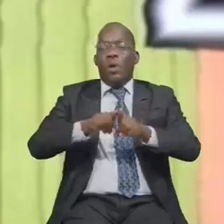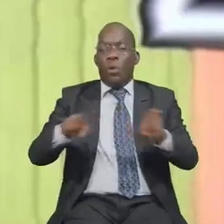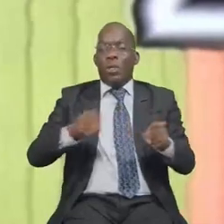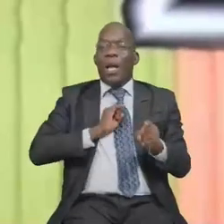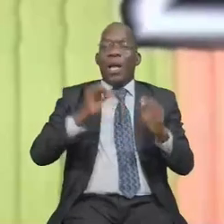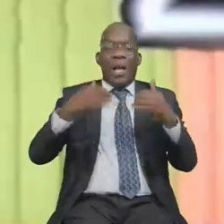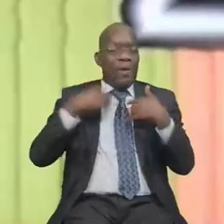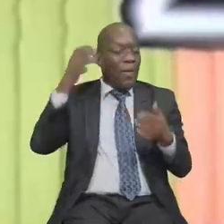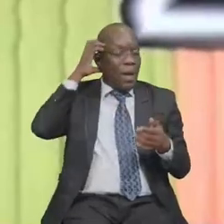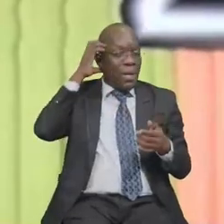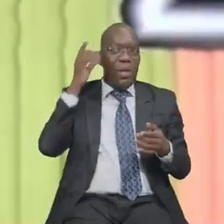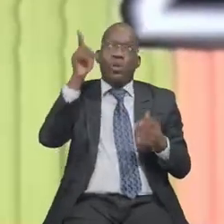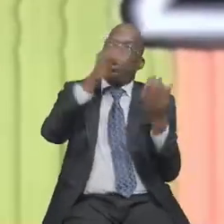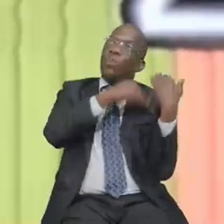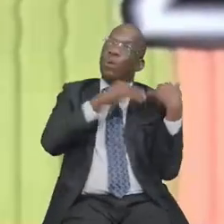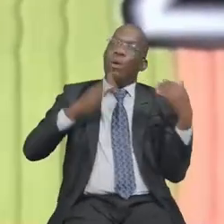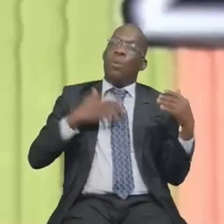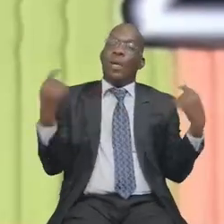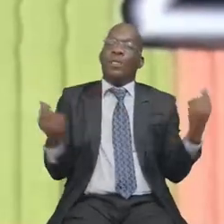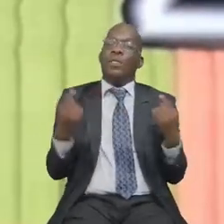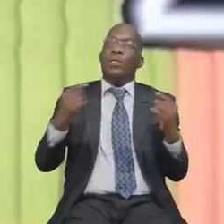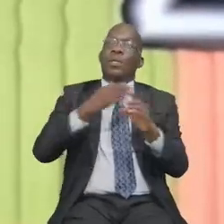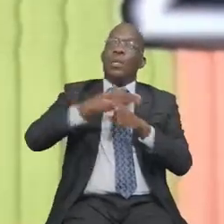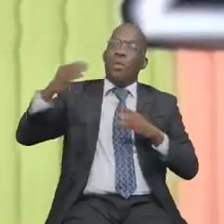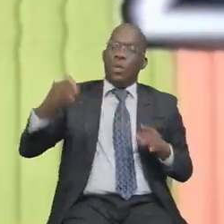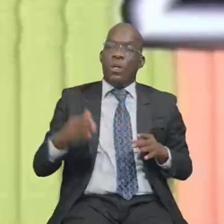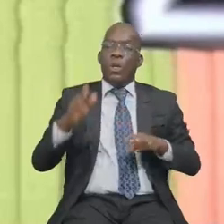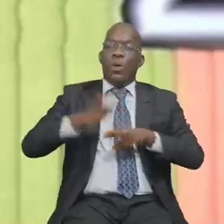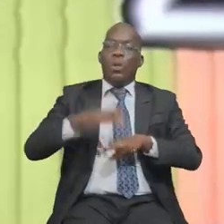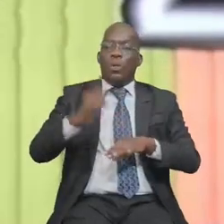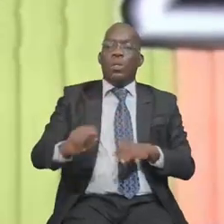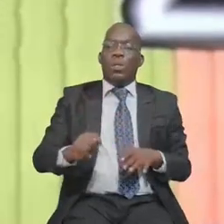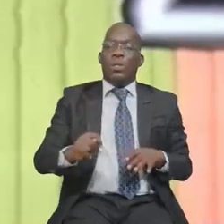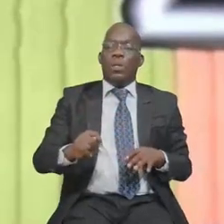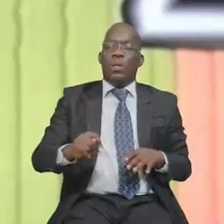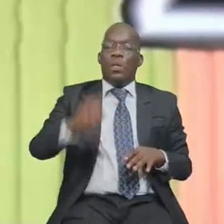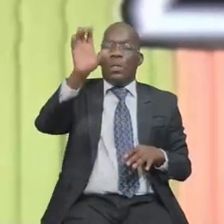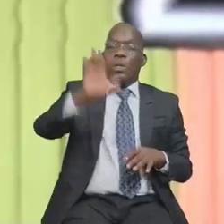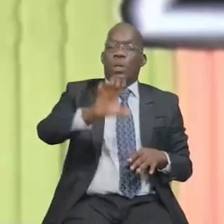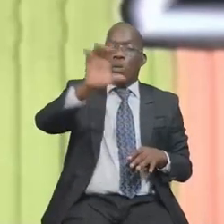as porté mes péchés sur la croix du calvaire. Et